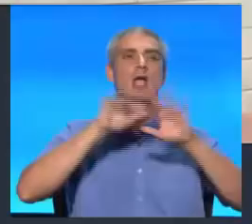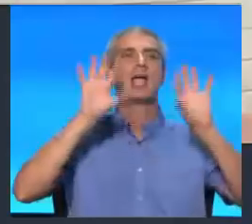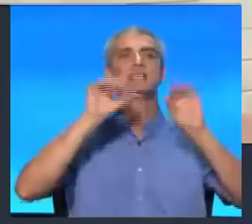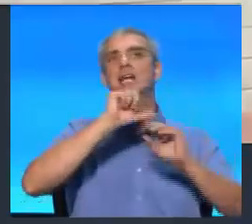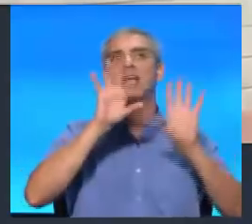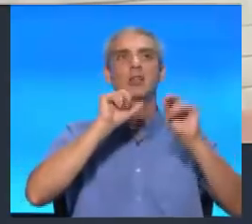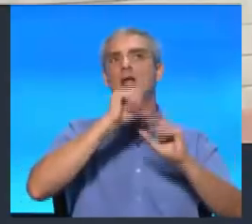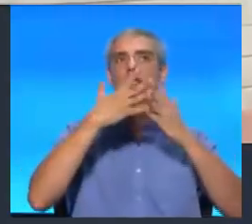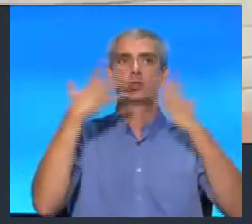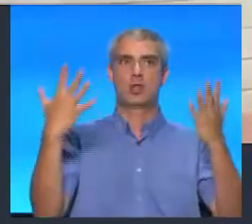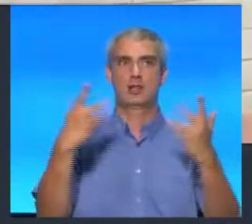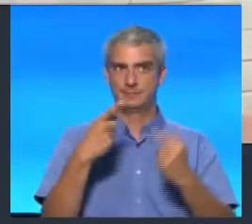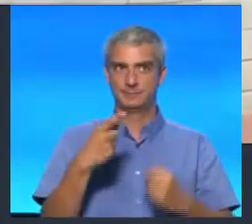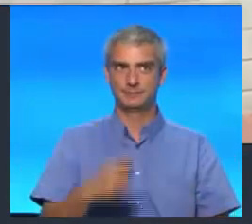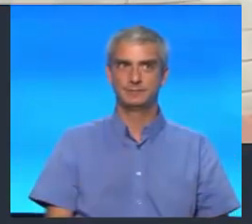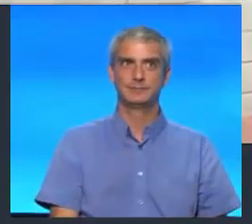המובילים.